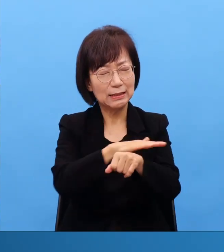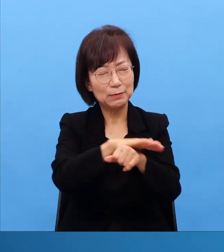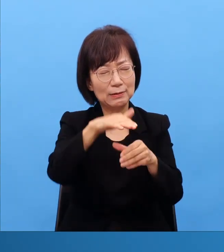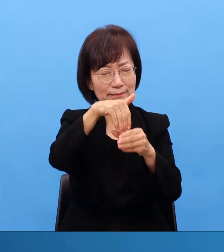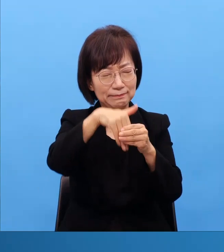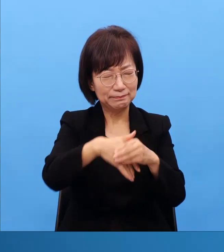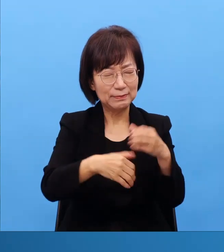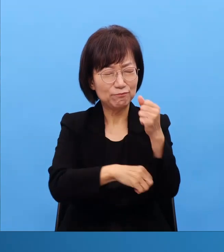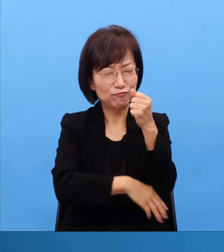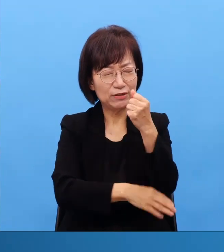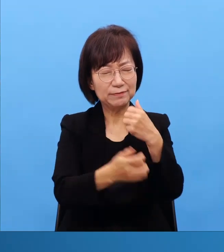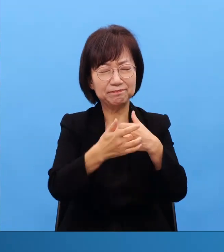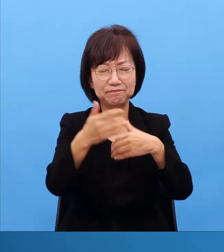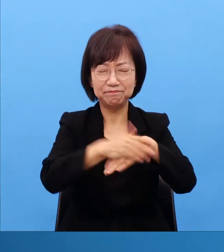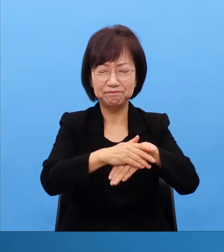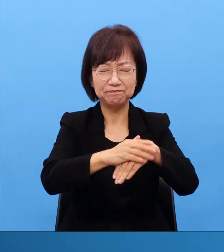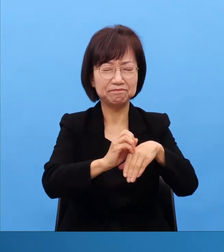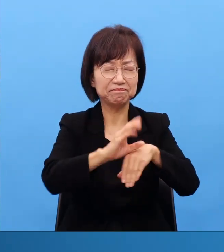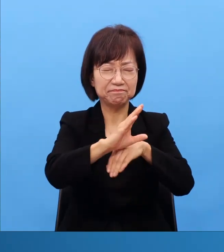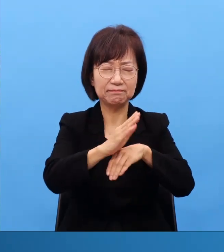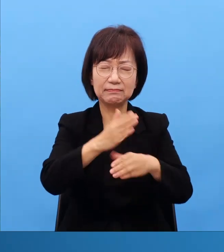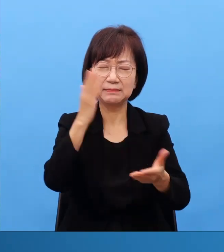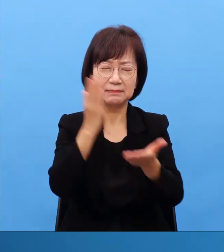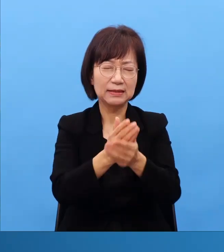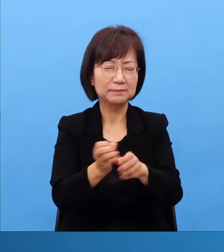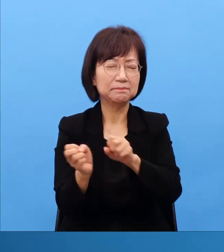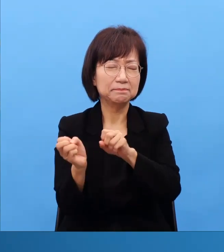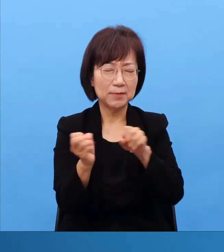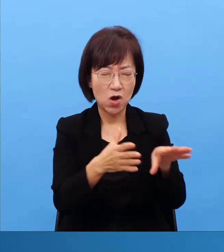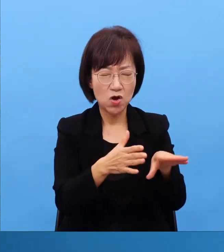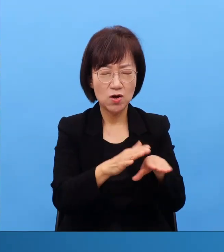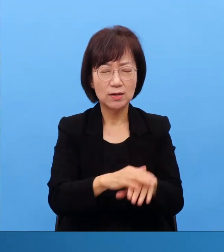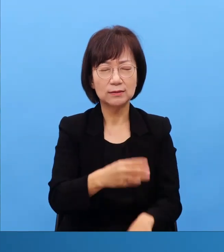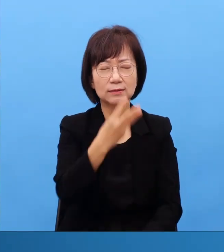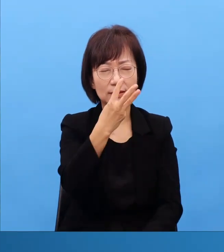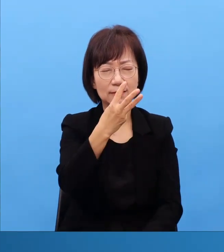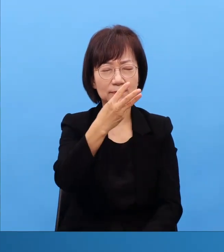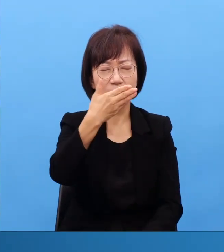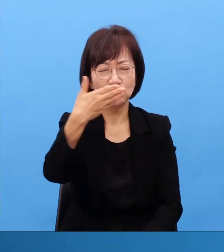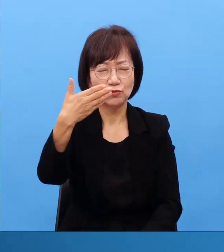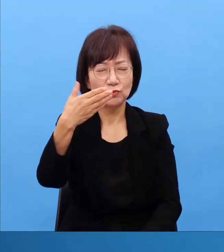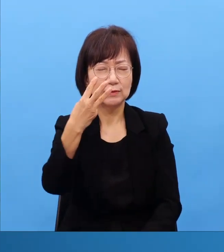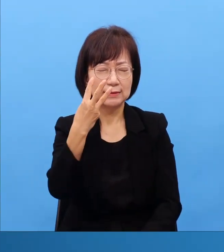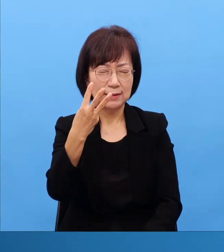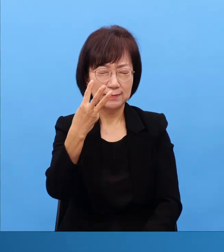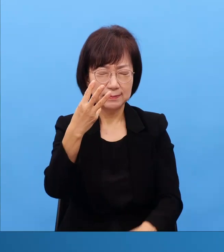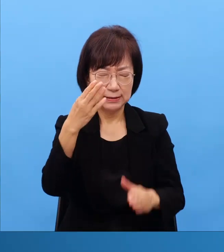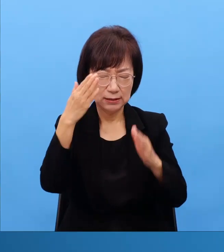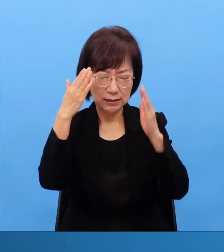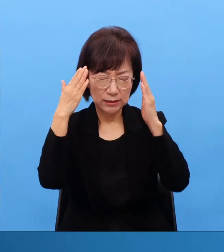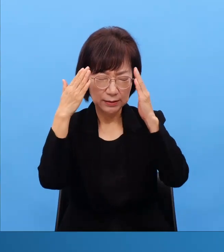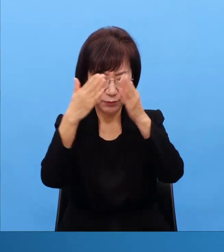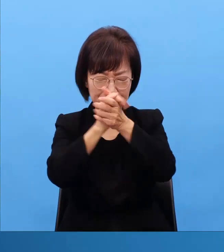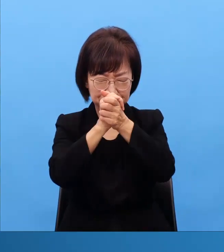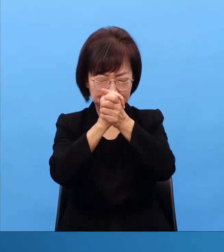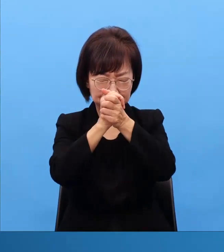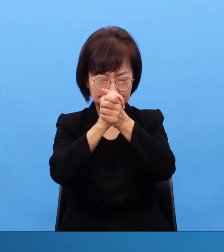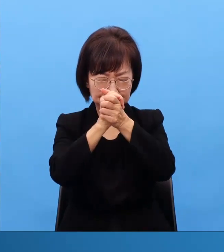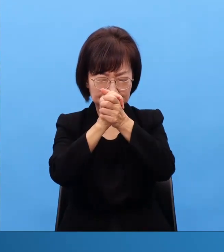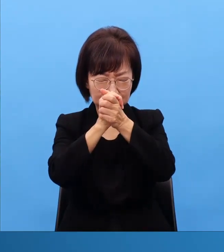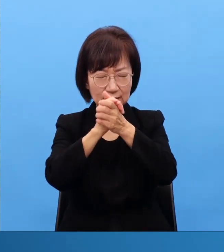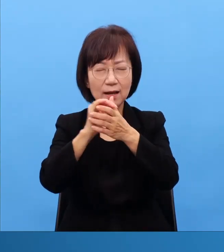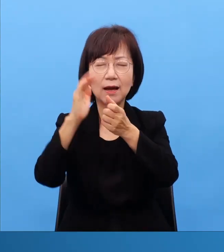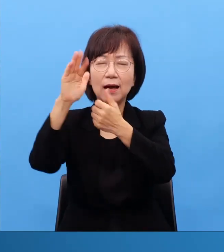벗어나서 393의 비밀에 집중할 수 있는 강권적인 치유의 은혜가 임하는 연말이 되게